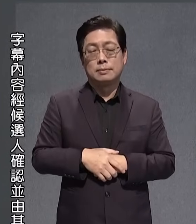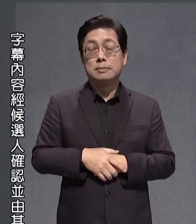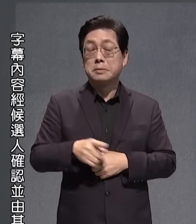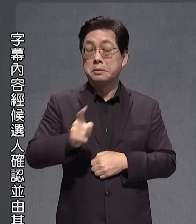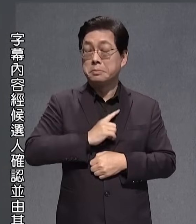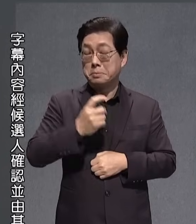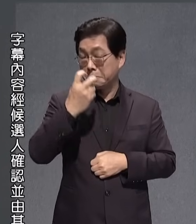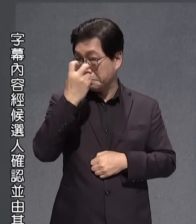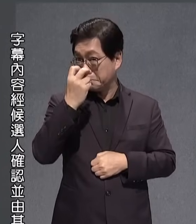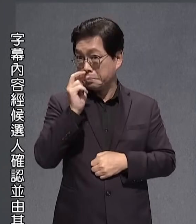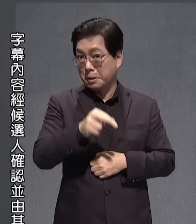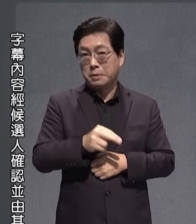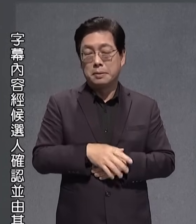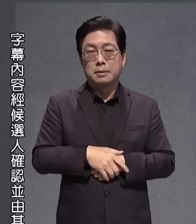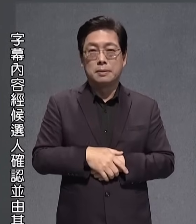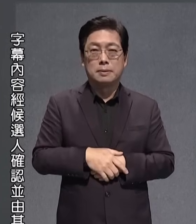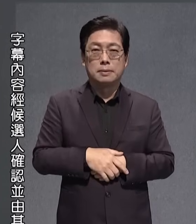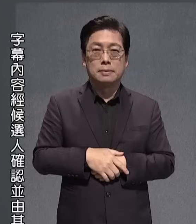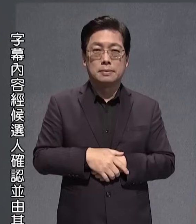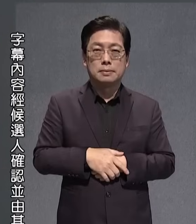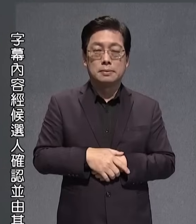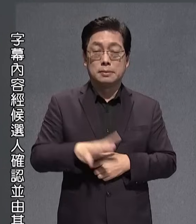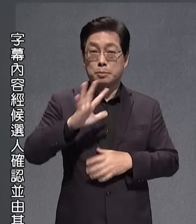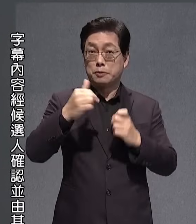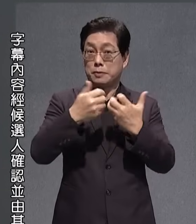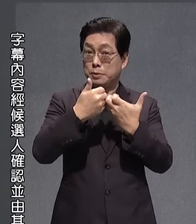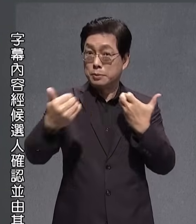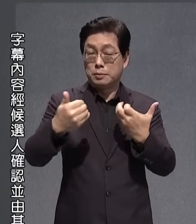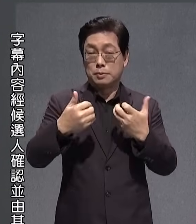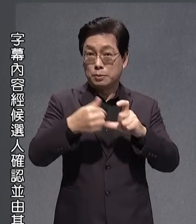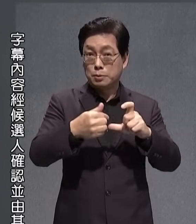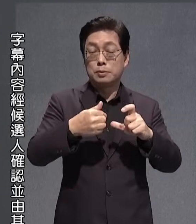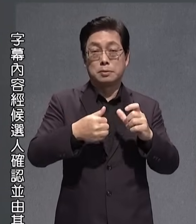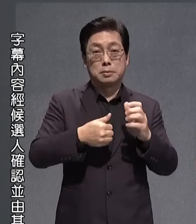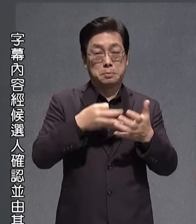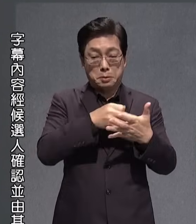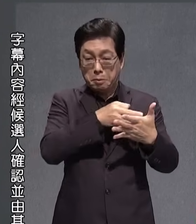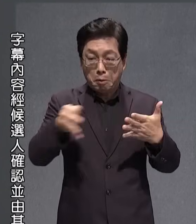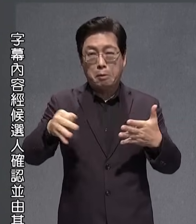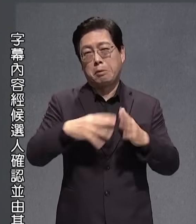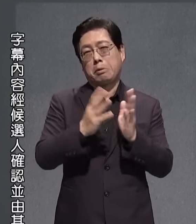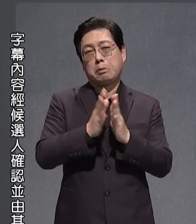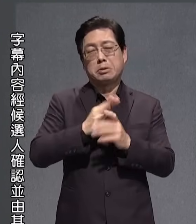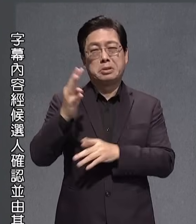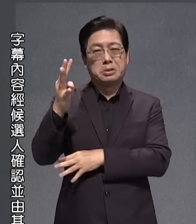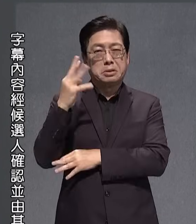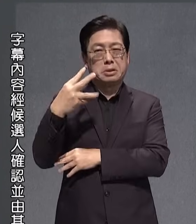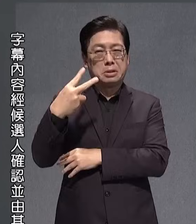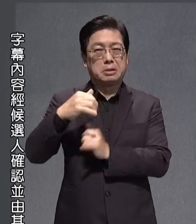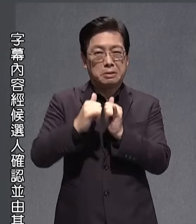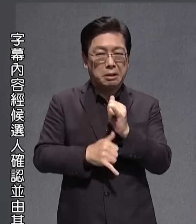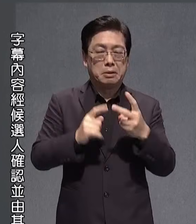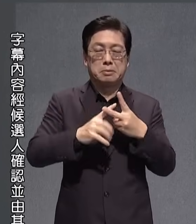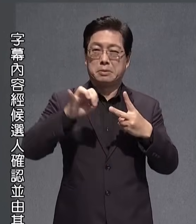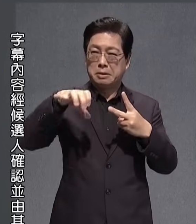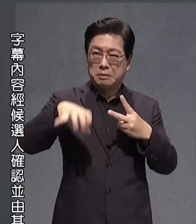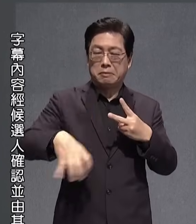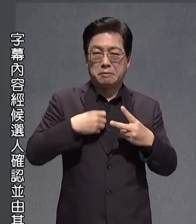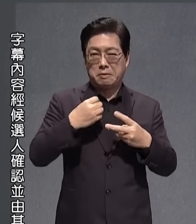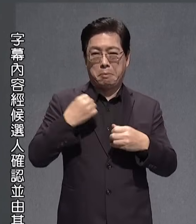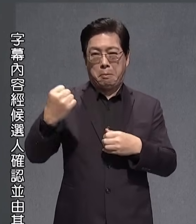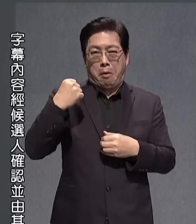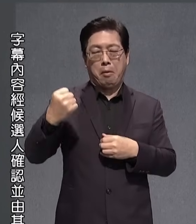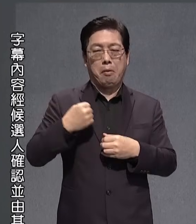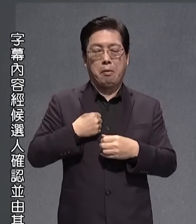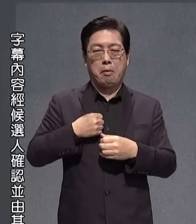大家可以看得出来，不分区名单里面不是正二代就是地方势力的代表。国民党所提